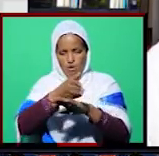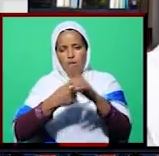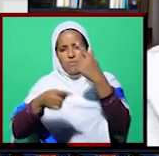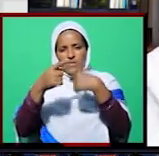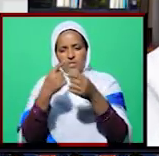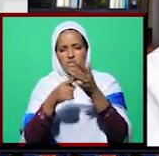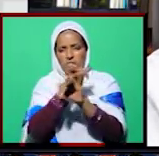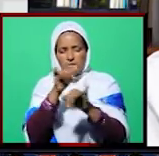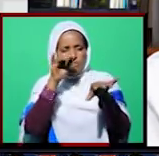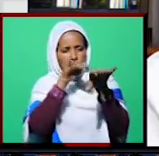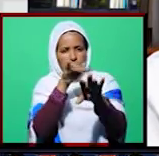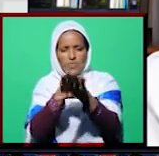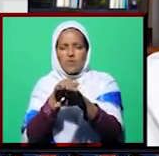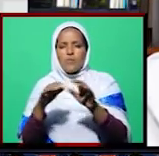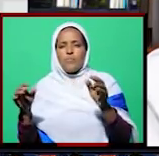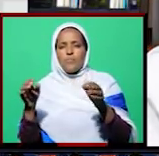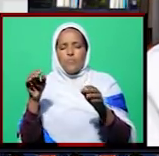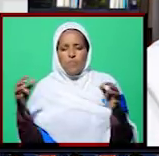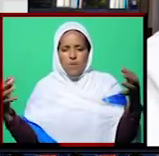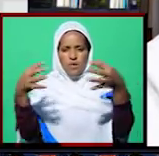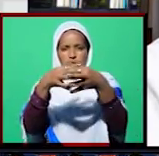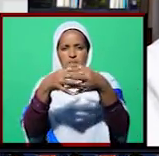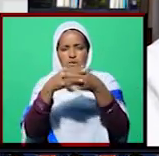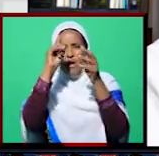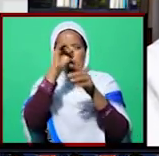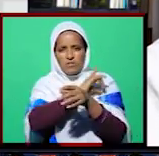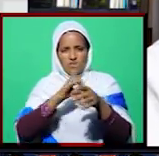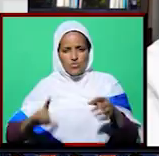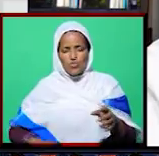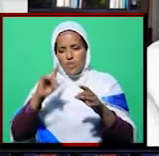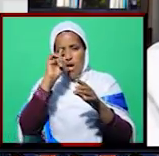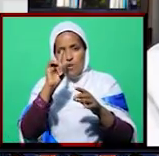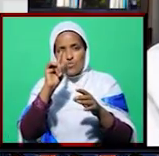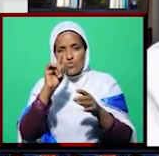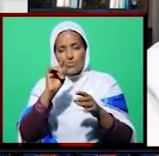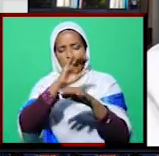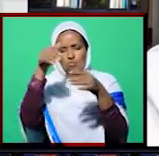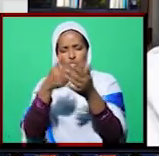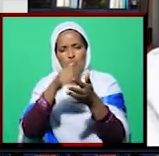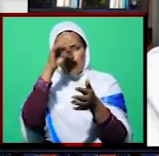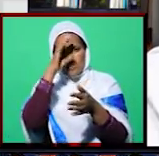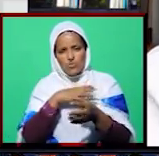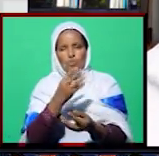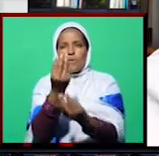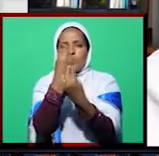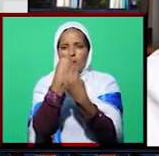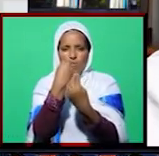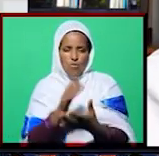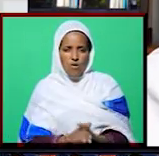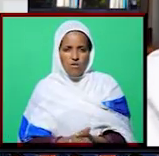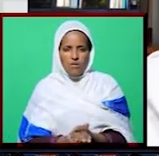እና እንዲህ ያለ እየከሰከሱ በህብረት ያንን አንድ ክርስቶስን አንዱን ህብስት ሁሉ